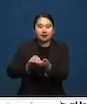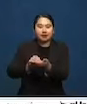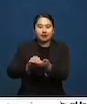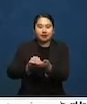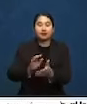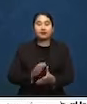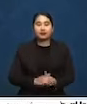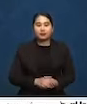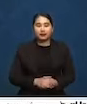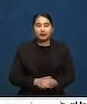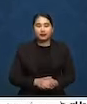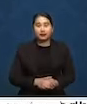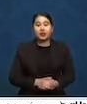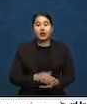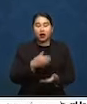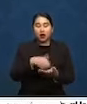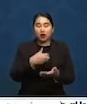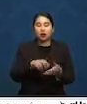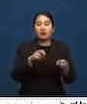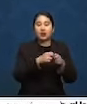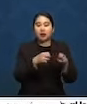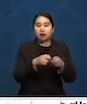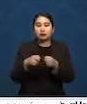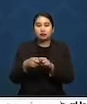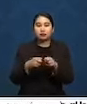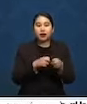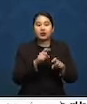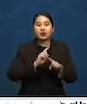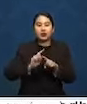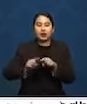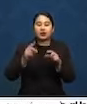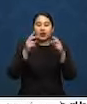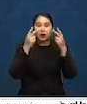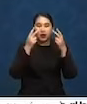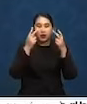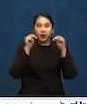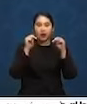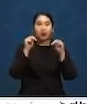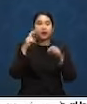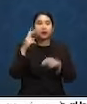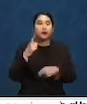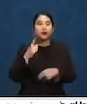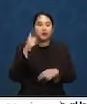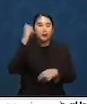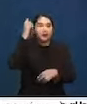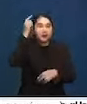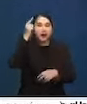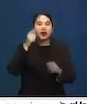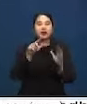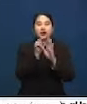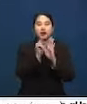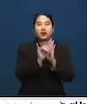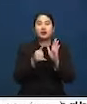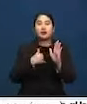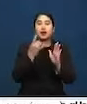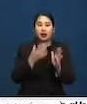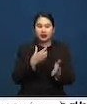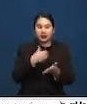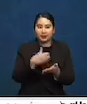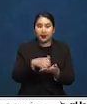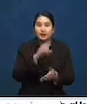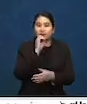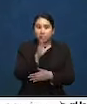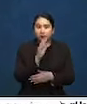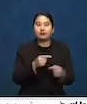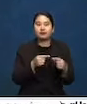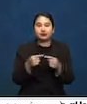ท่านประธานที่เคารพครับปัญหาเหล่านี้เนี่ยนโยบายของนายกแพทองธามีคำตอบมมีครับเดี๋ยวผมจะกราบเรียนต่อไปท่าน